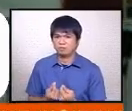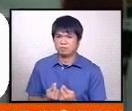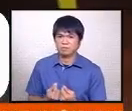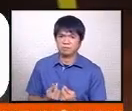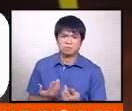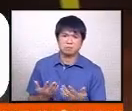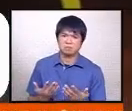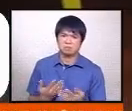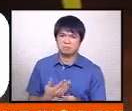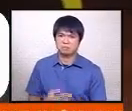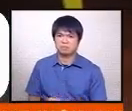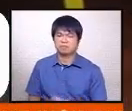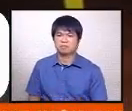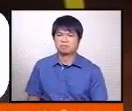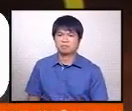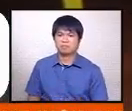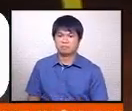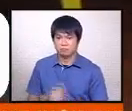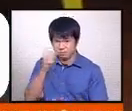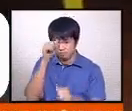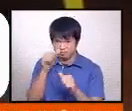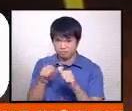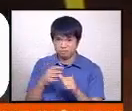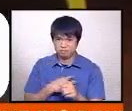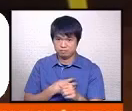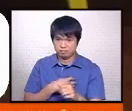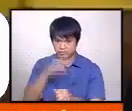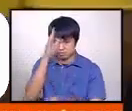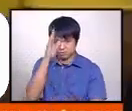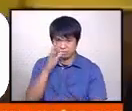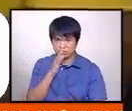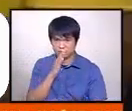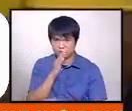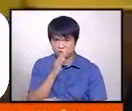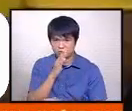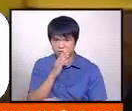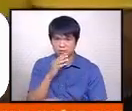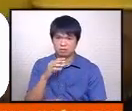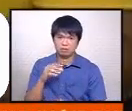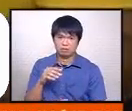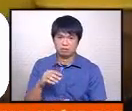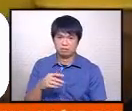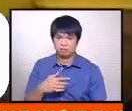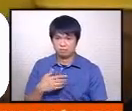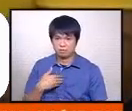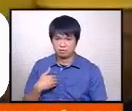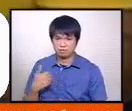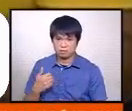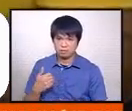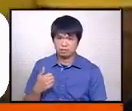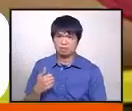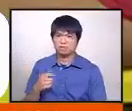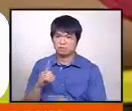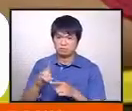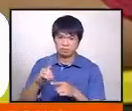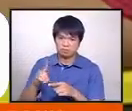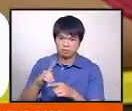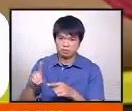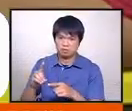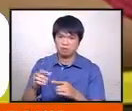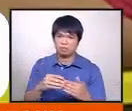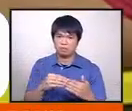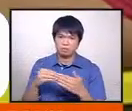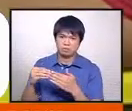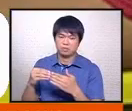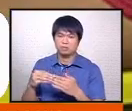pagkain. Kaya muling paalala ng mga otoridad sa mga magulang, i-prioridad ang pagdidisiplina at paggabay